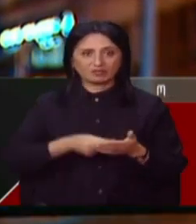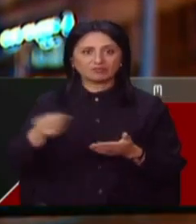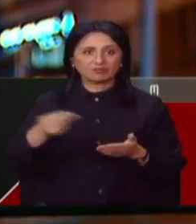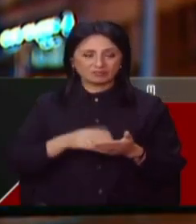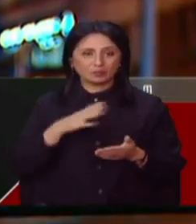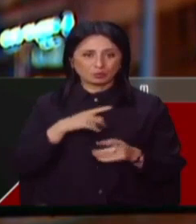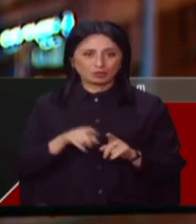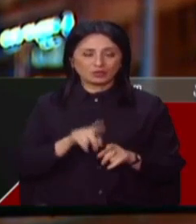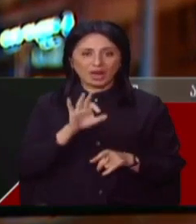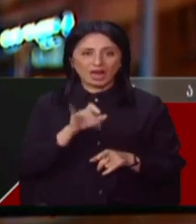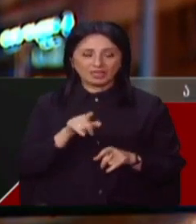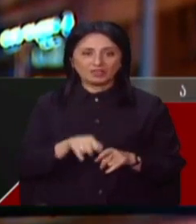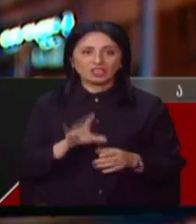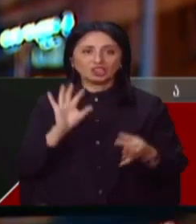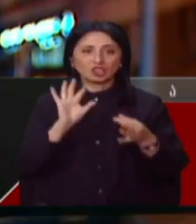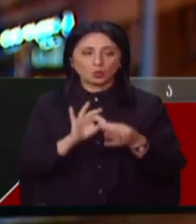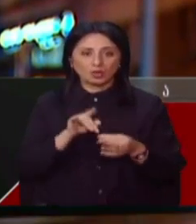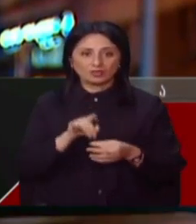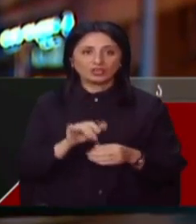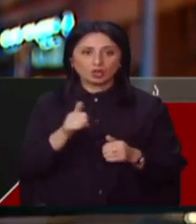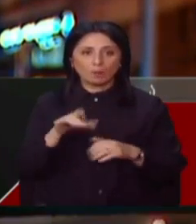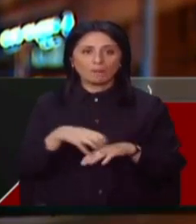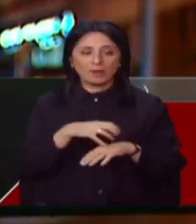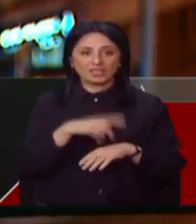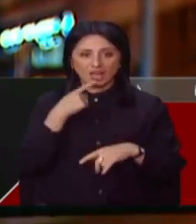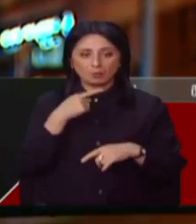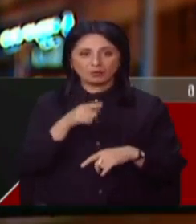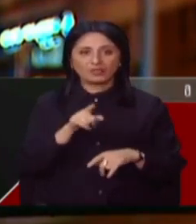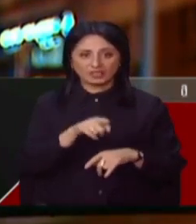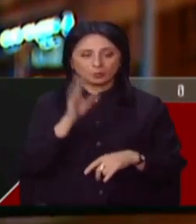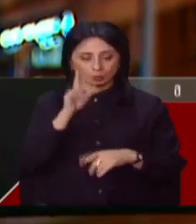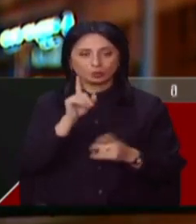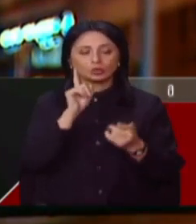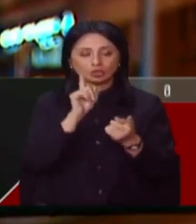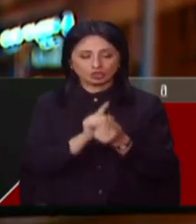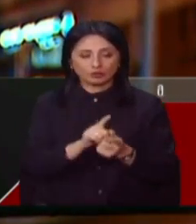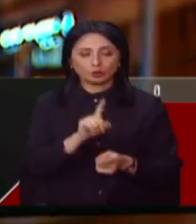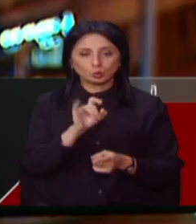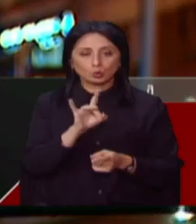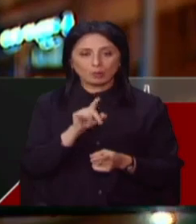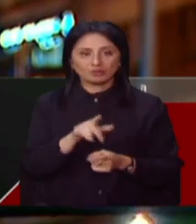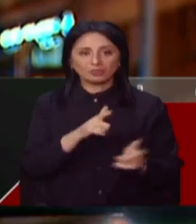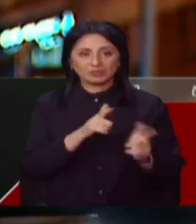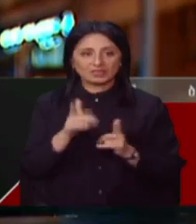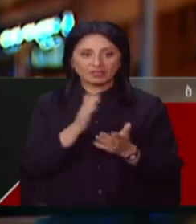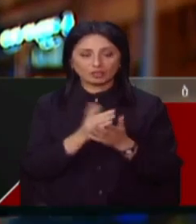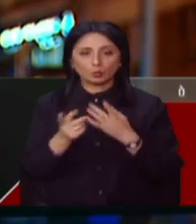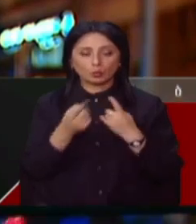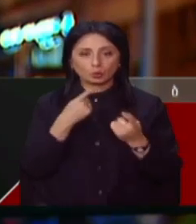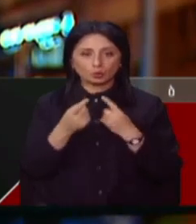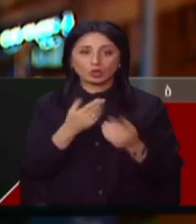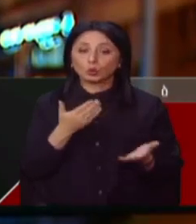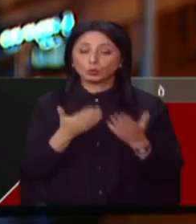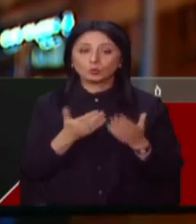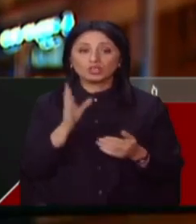მოაწერა ასევე ქარტიას ხელი და შეუერთდა, როგორც ამ პარტიაში ამბობენ, ისინიც შეხვდებიან სალომე ზურაბიშვილს ზადარიან